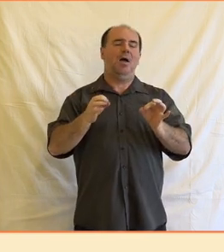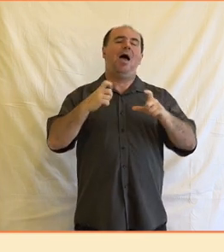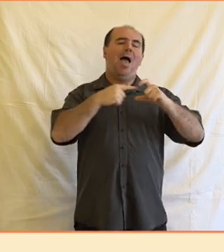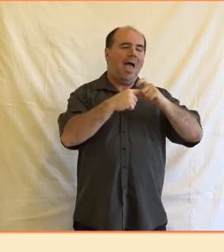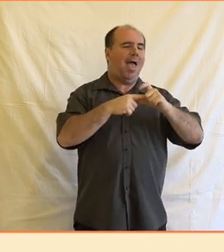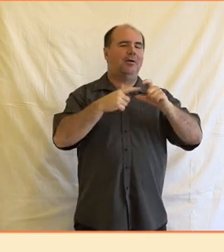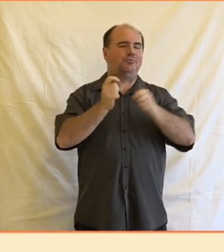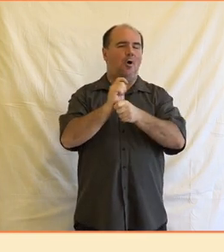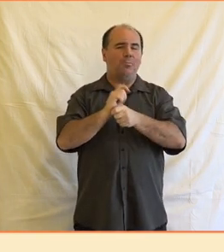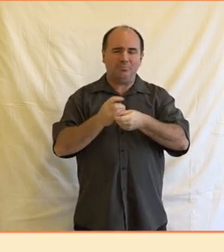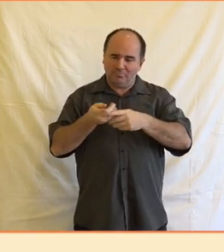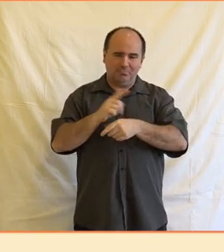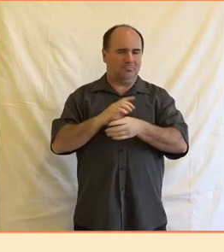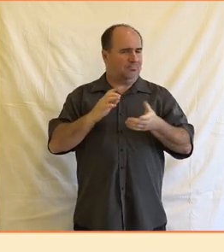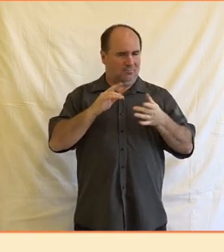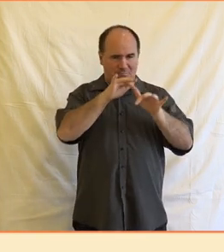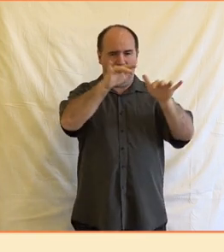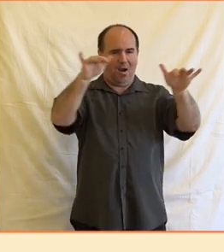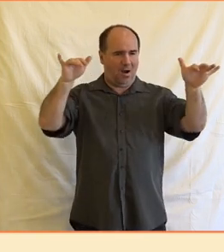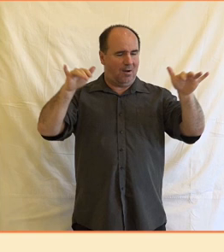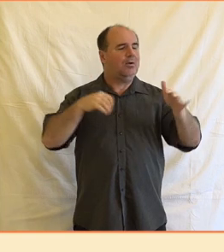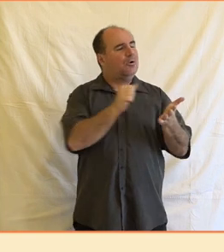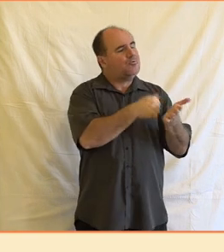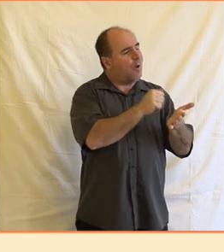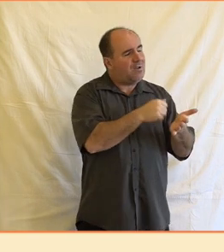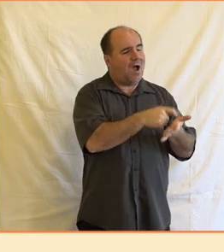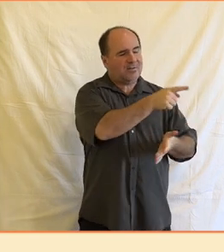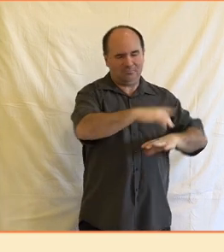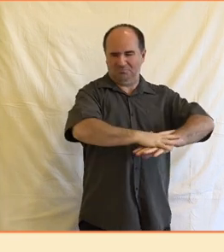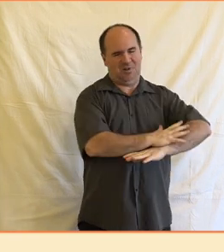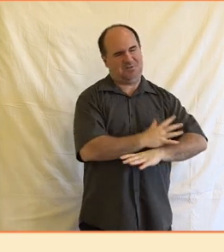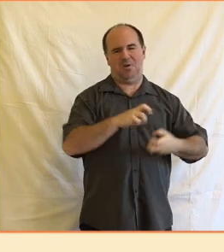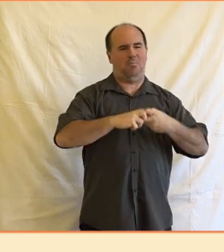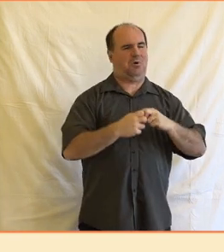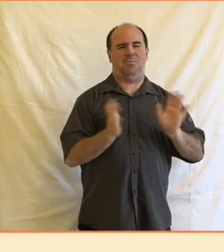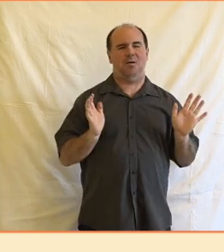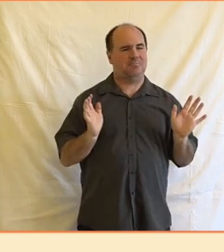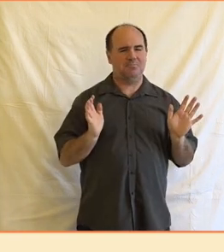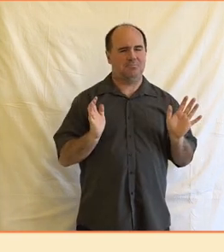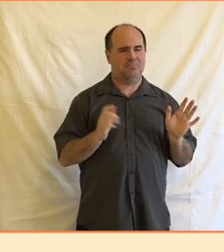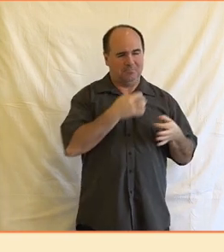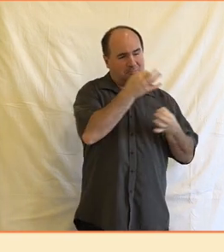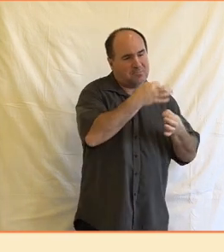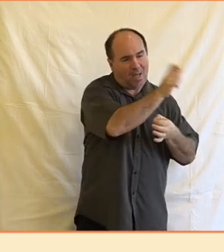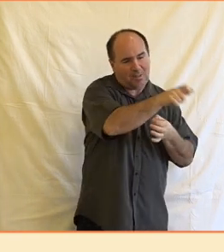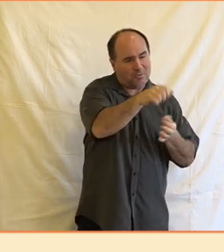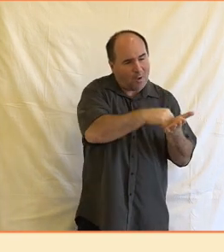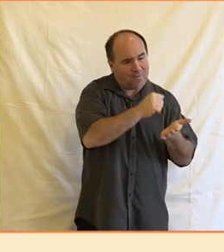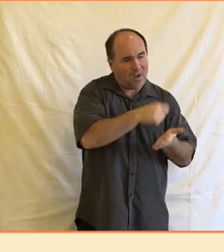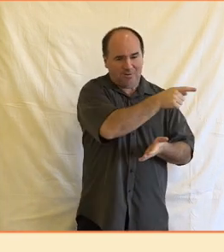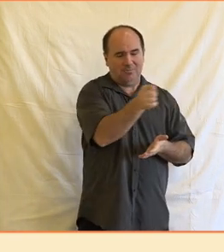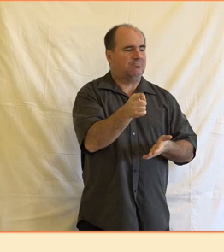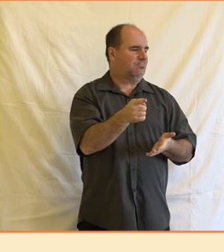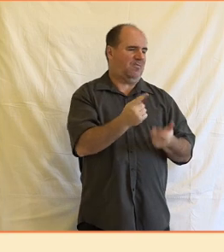být výhodnější nabídky, ale ze strany novinářů to není vnímáno jako něco kruciálního, co by významně tu skupinu